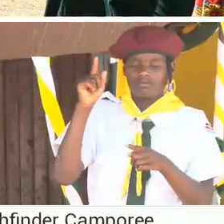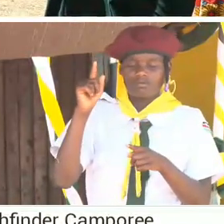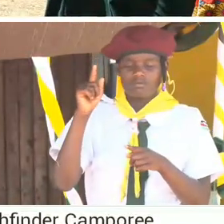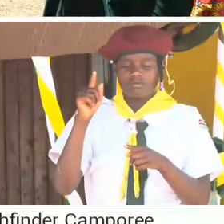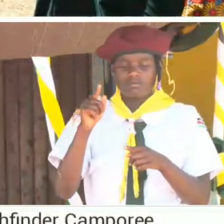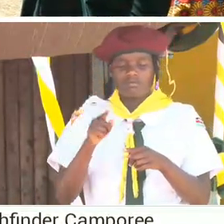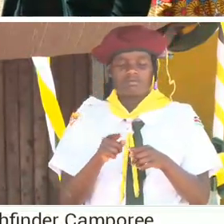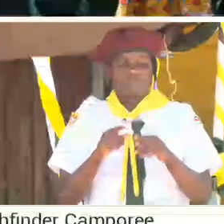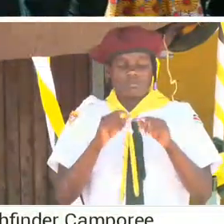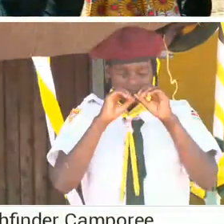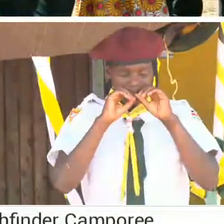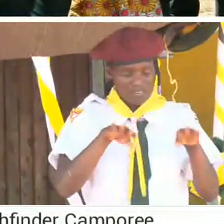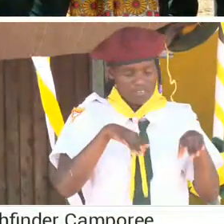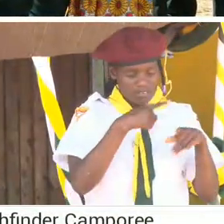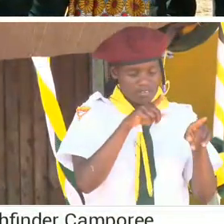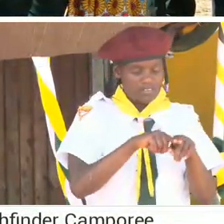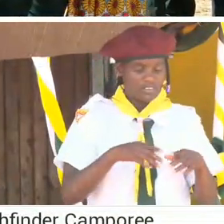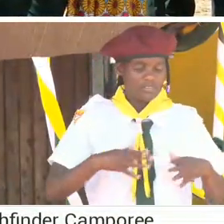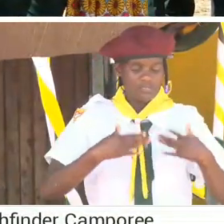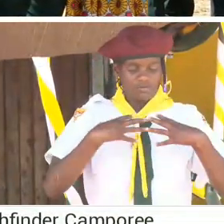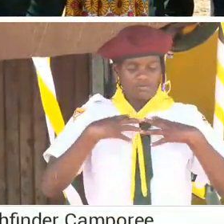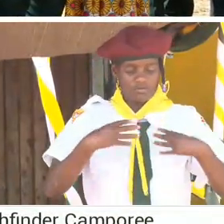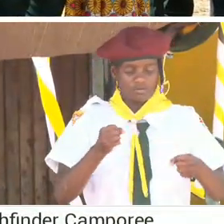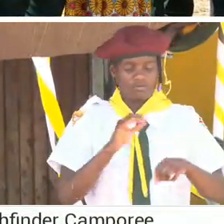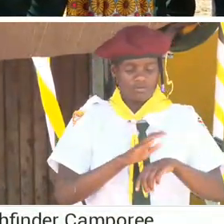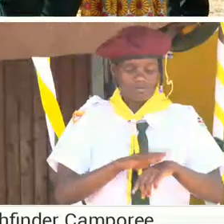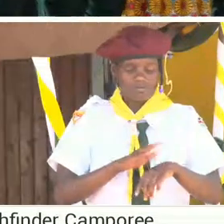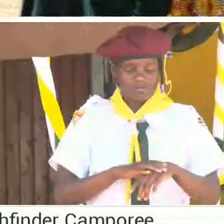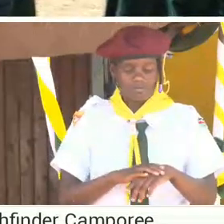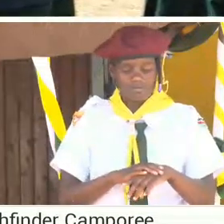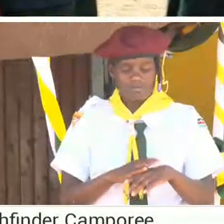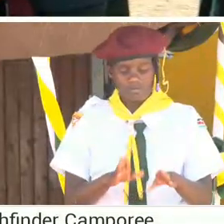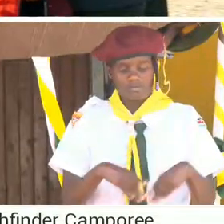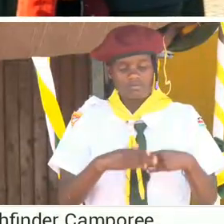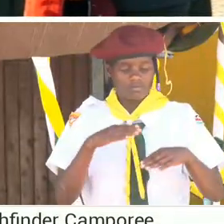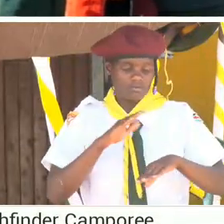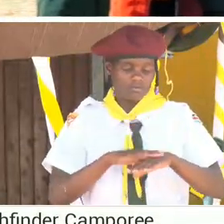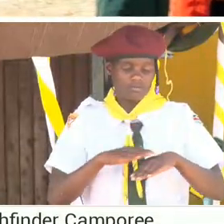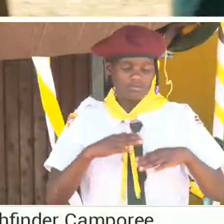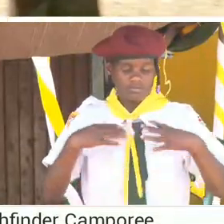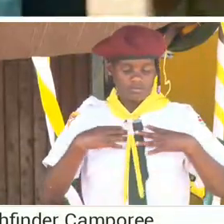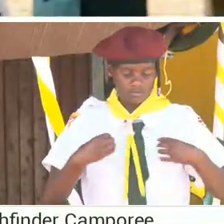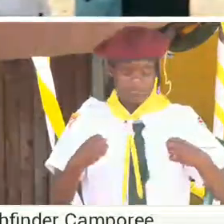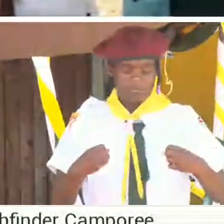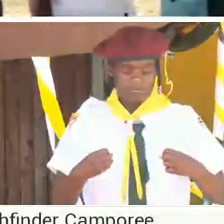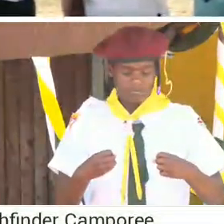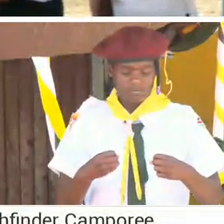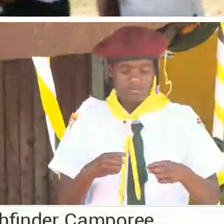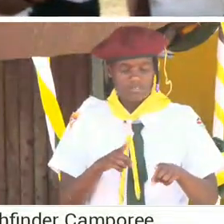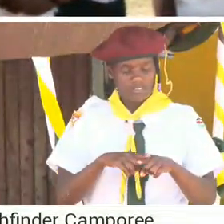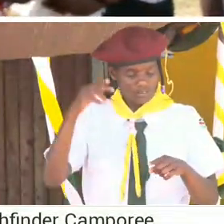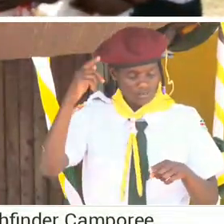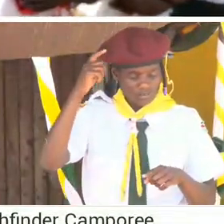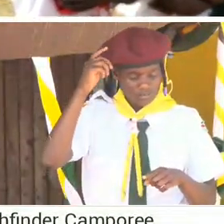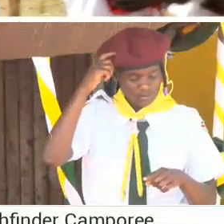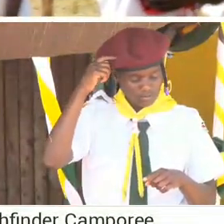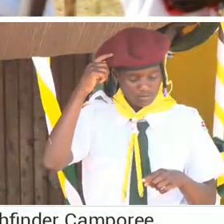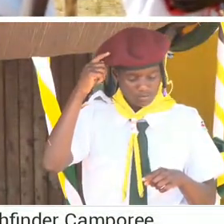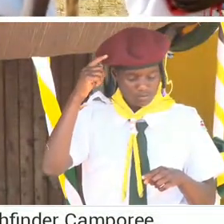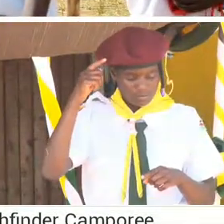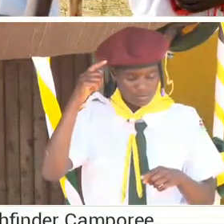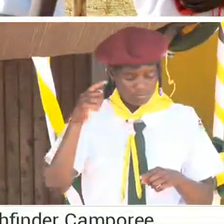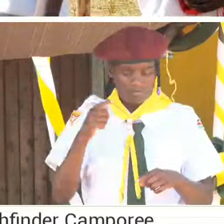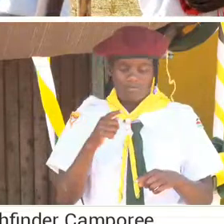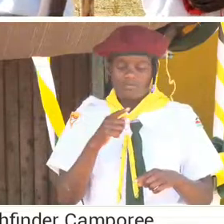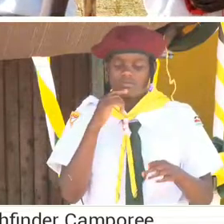Ukambariki, ukampatia afya nzuri ya kimwili, ukapatia afya ya kiakili, ili